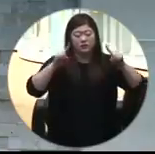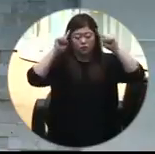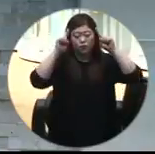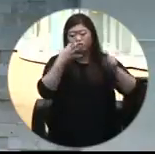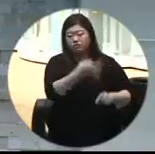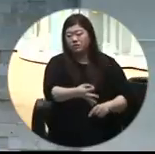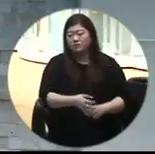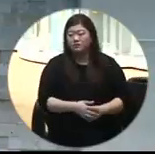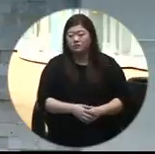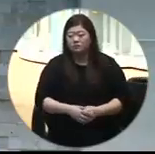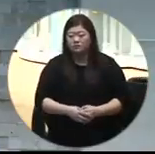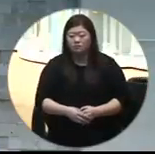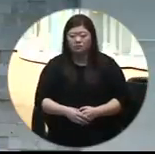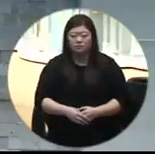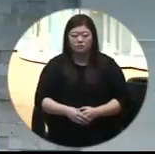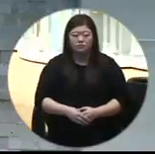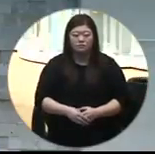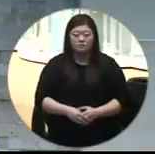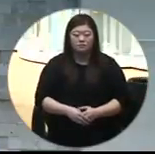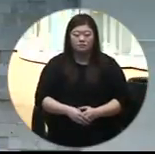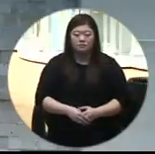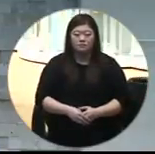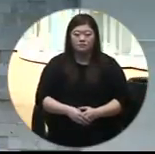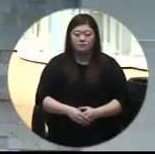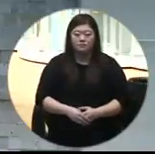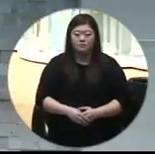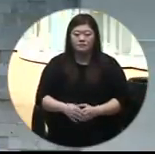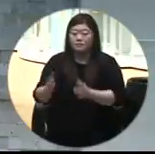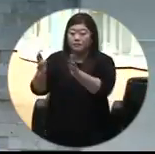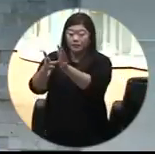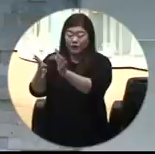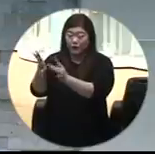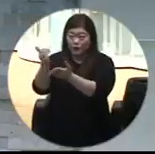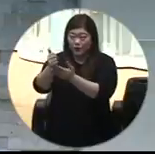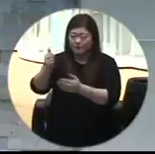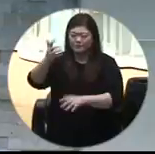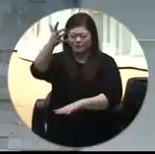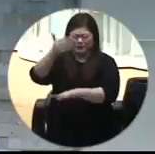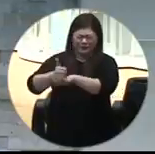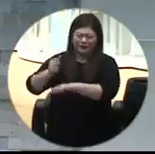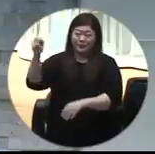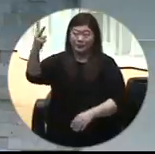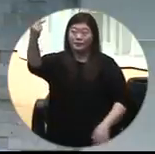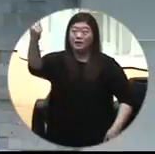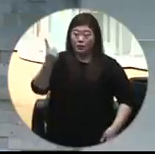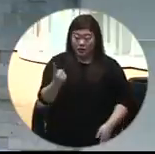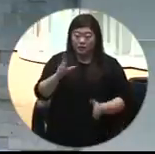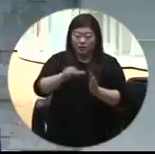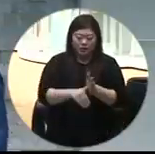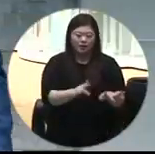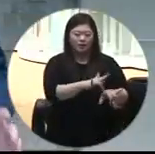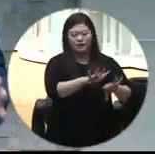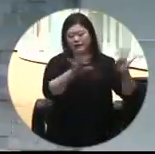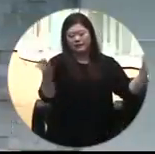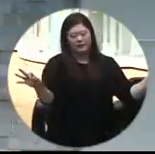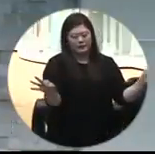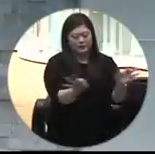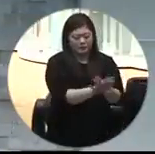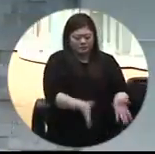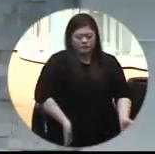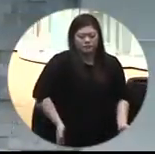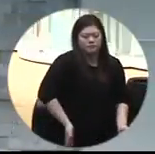자, 예수님이 재림하는 순간, 이들이 모두 활동을 끝나고 무지갱